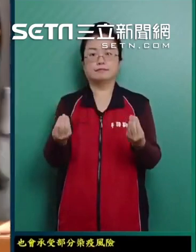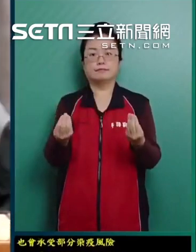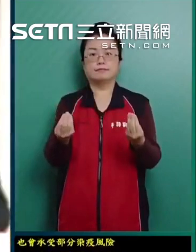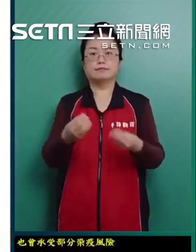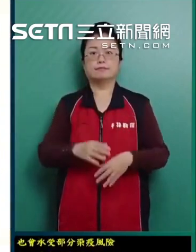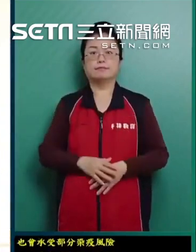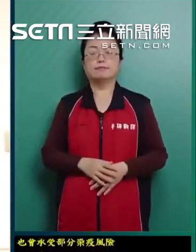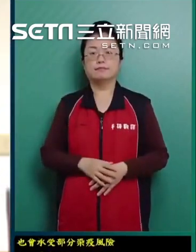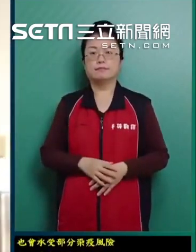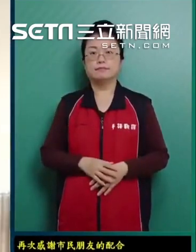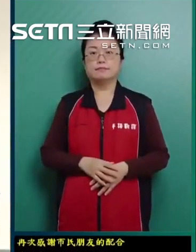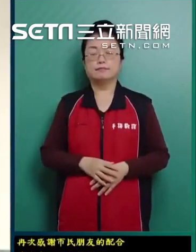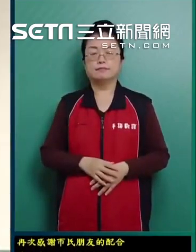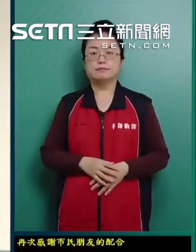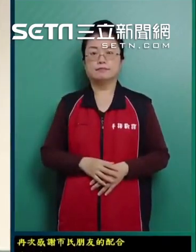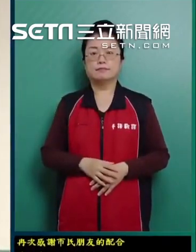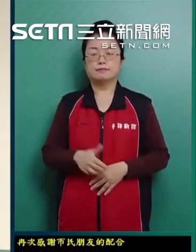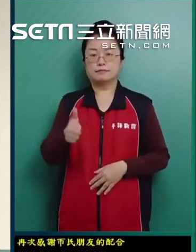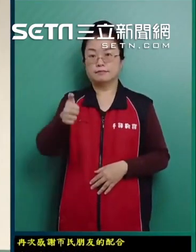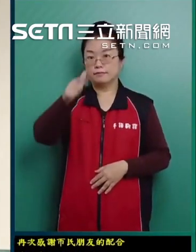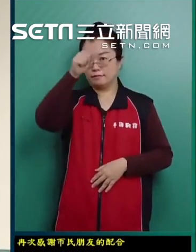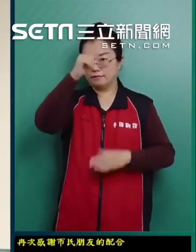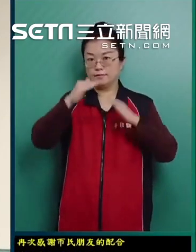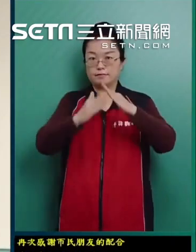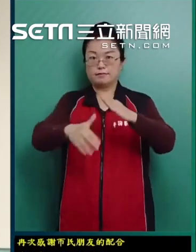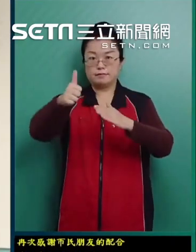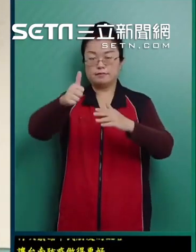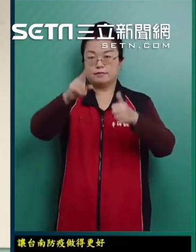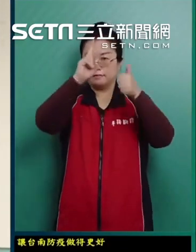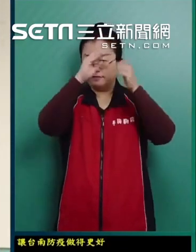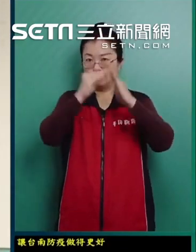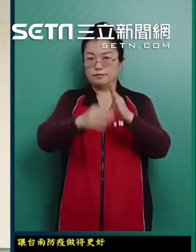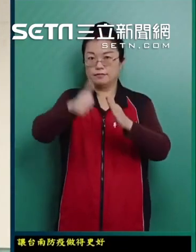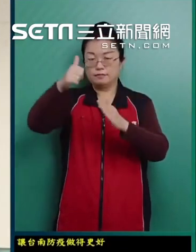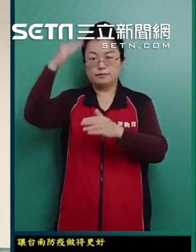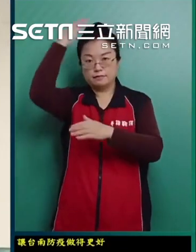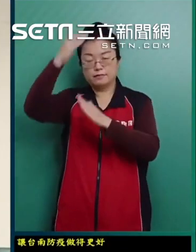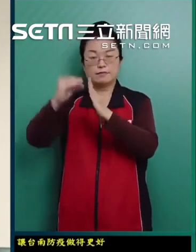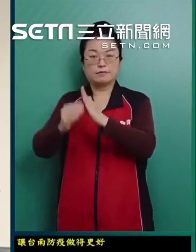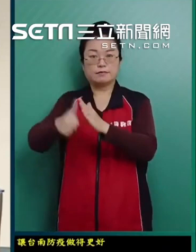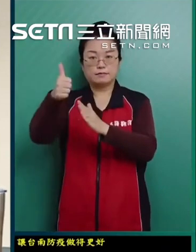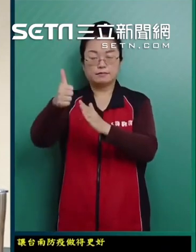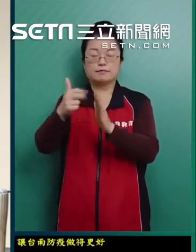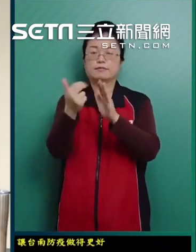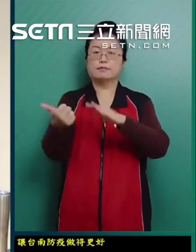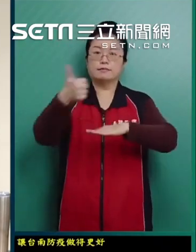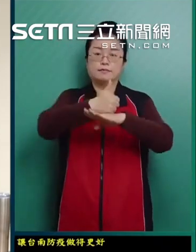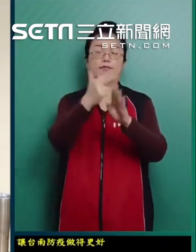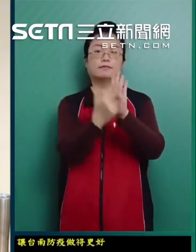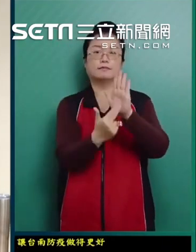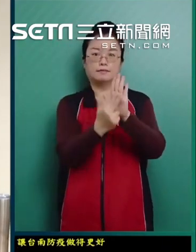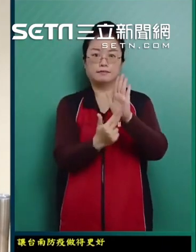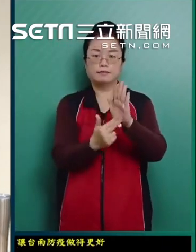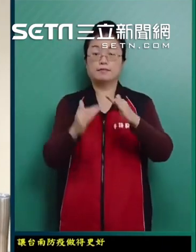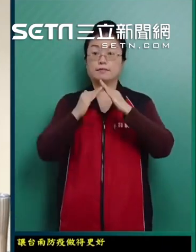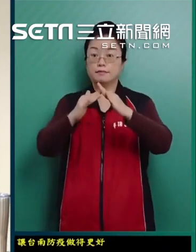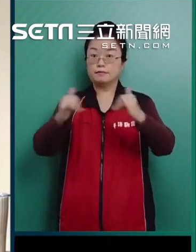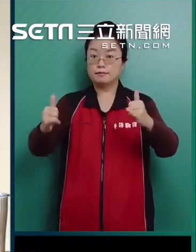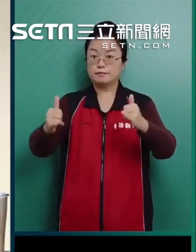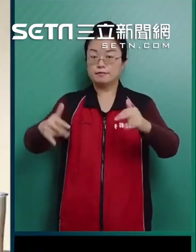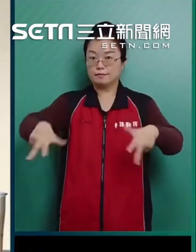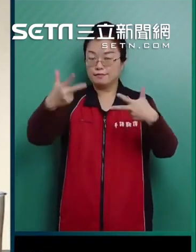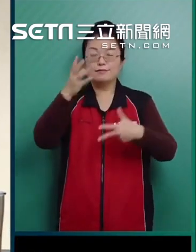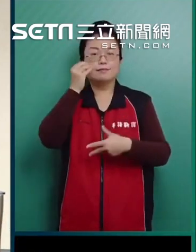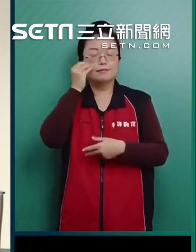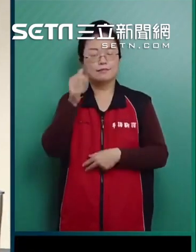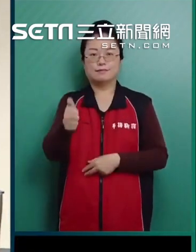关的问题哦。那以上呢感谢黄伟哲市长、卫生局徐宇林局长，然后教育局郑局长的一个说明。那也感谢市民朋友的线上观看。